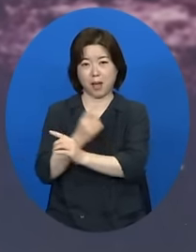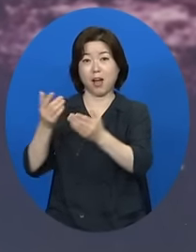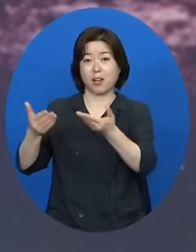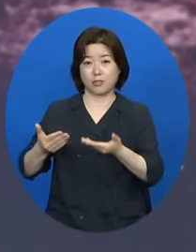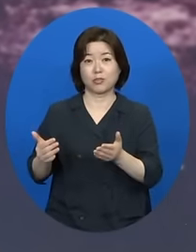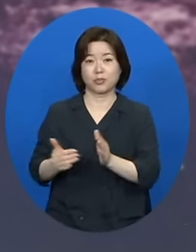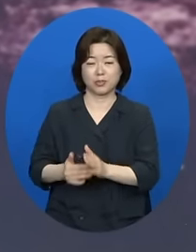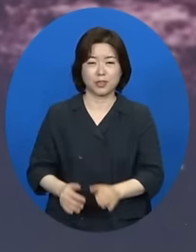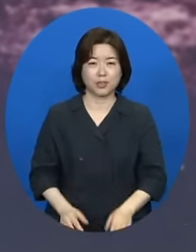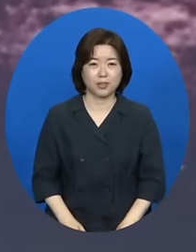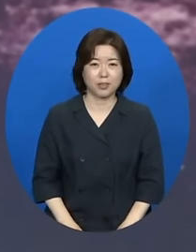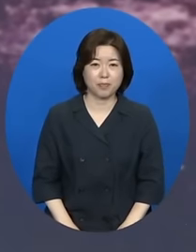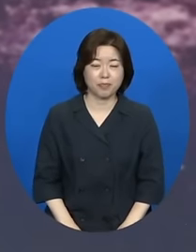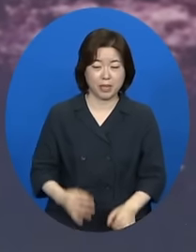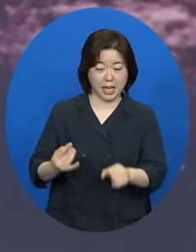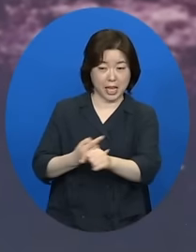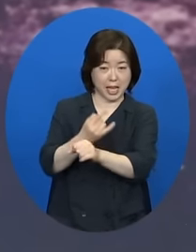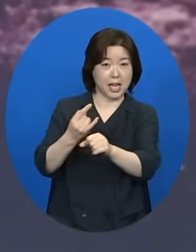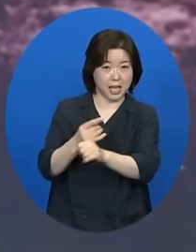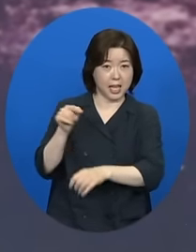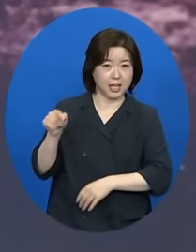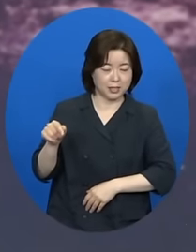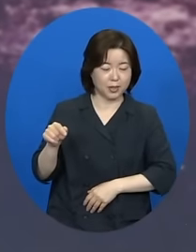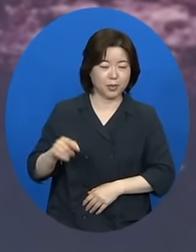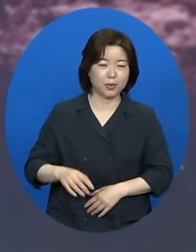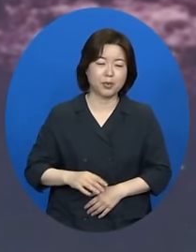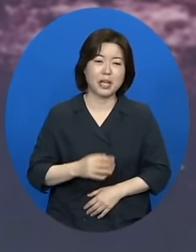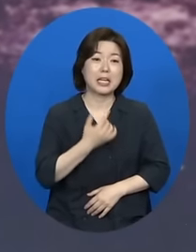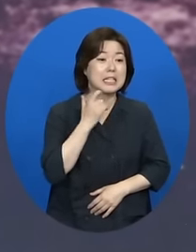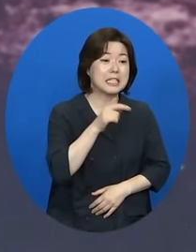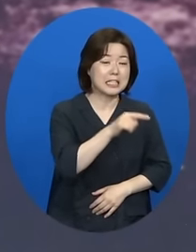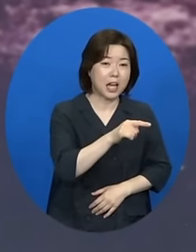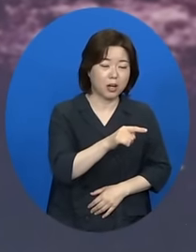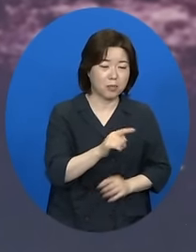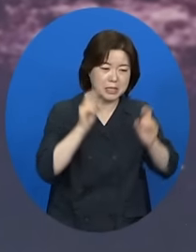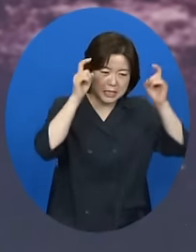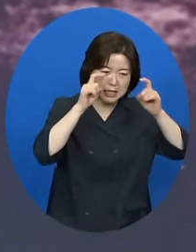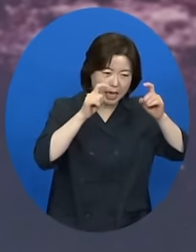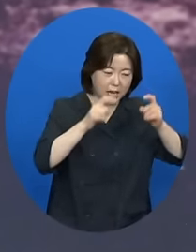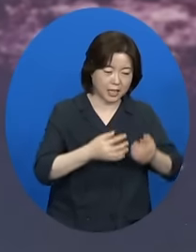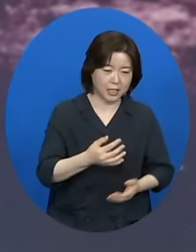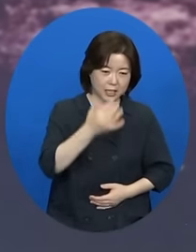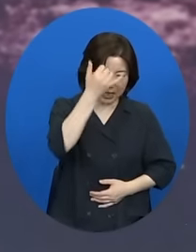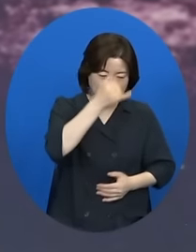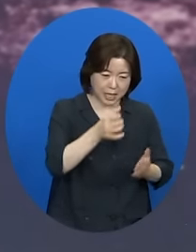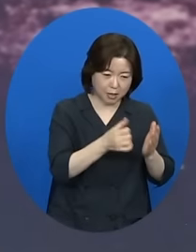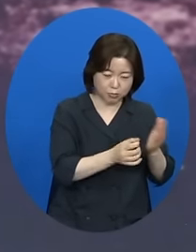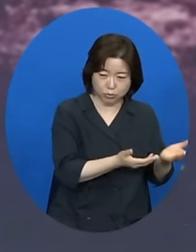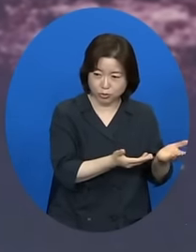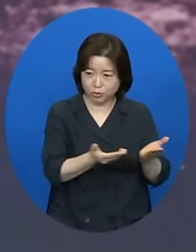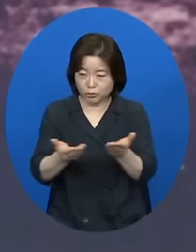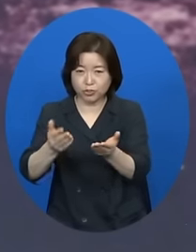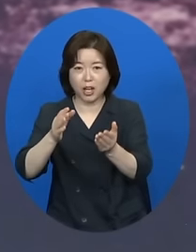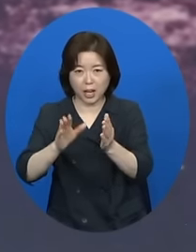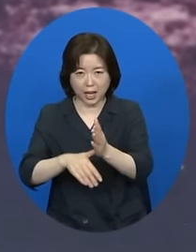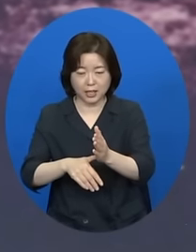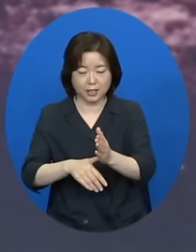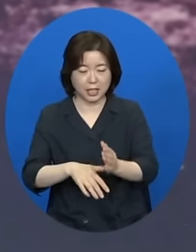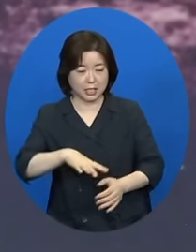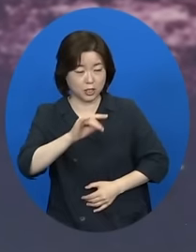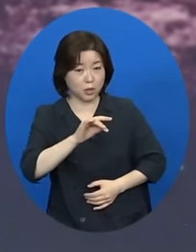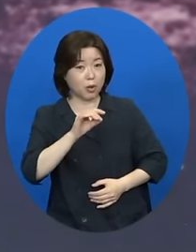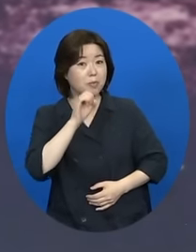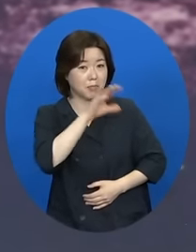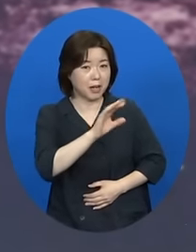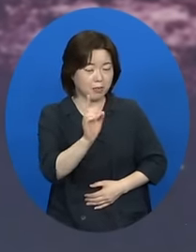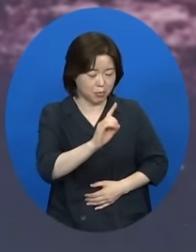거예요. 그래서 에서는 이 야곱이 자신에게 양떼와 같은 이 예물을 그 바치려 할 때 이런 고백을 해요. 처음에 거절할 때 어떤